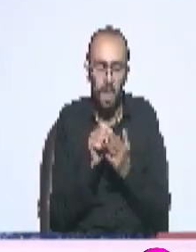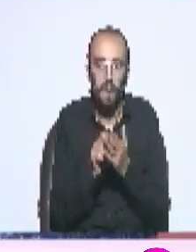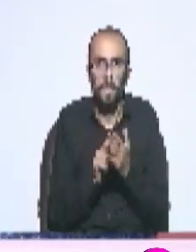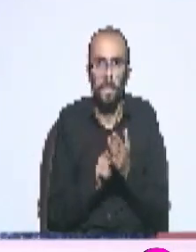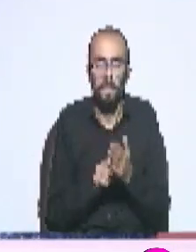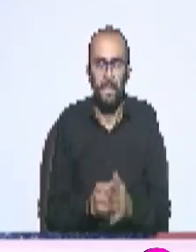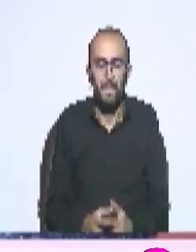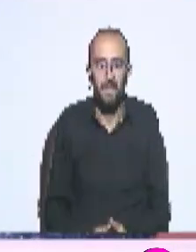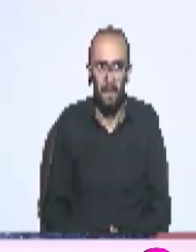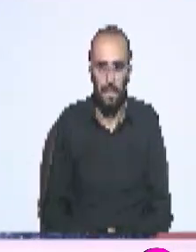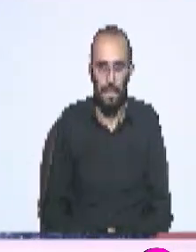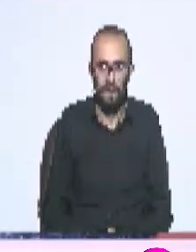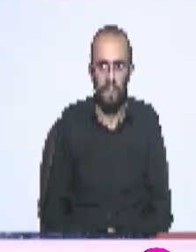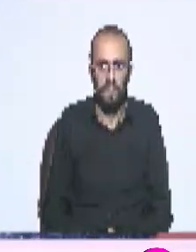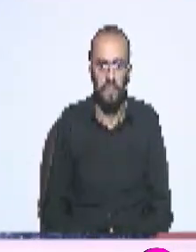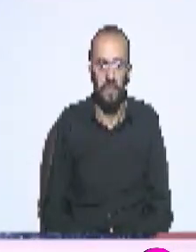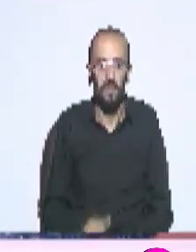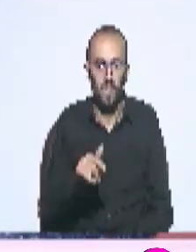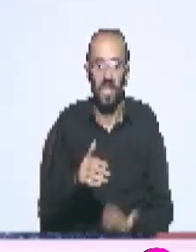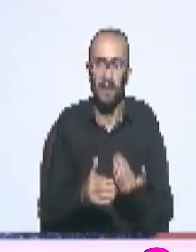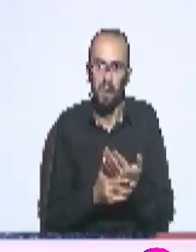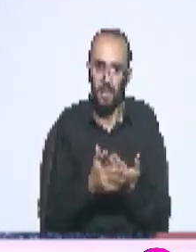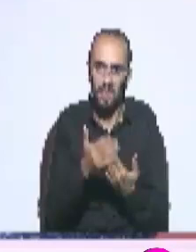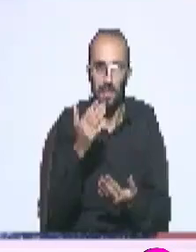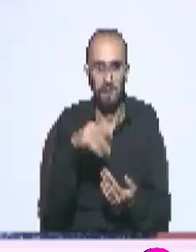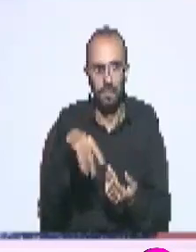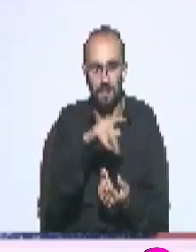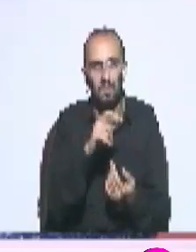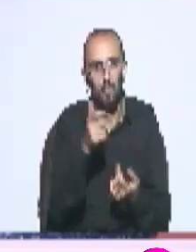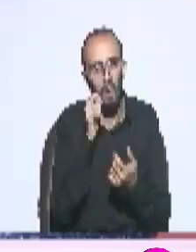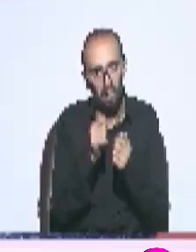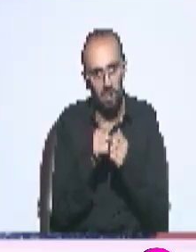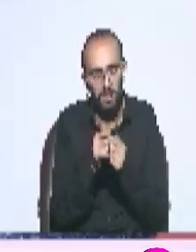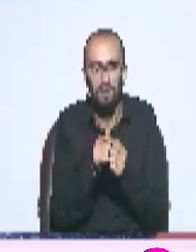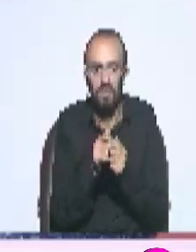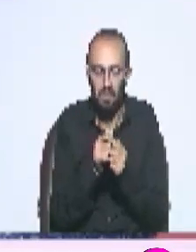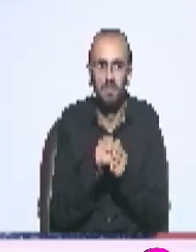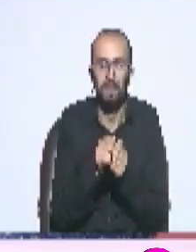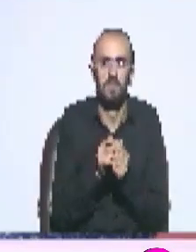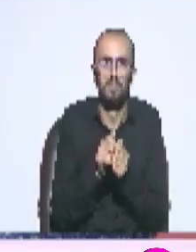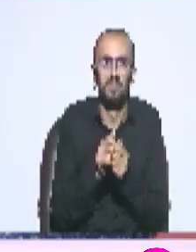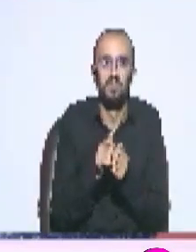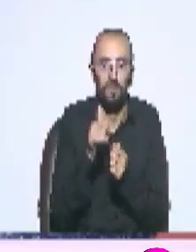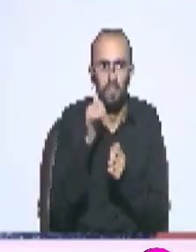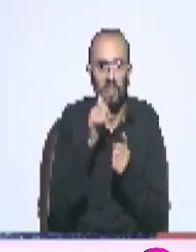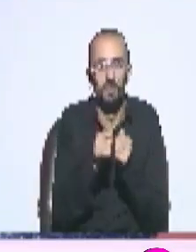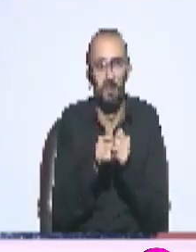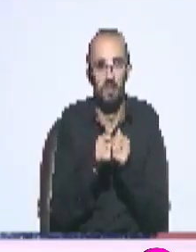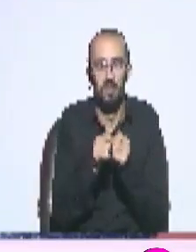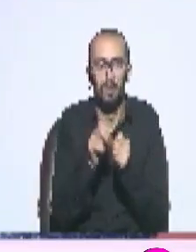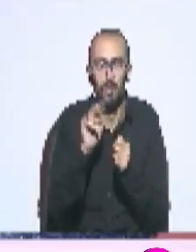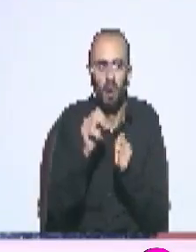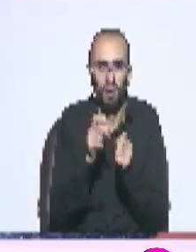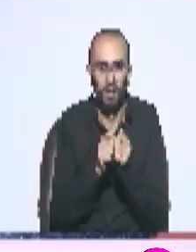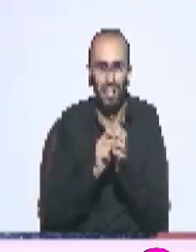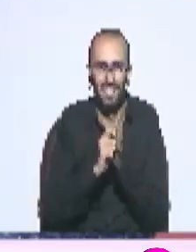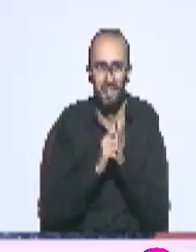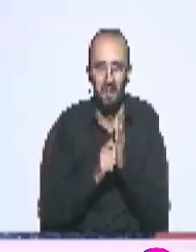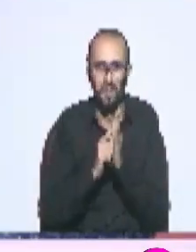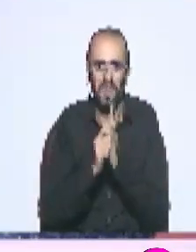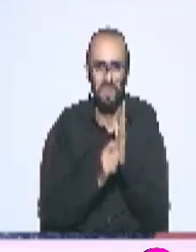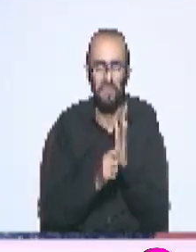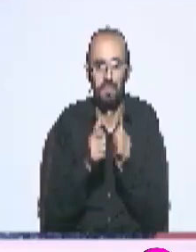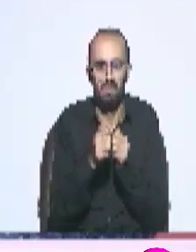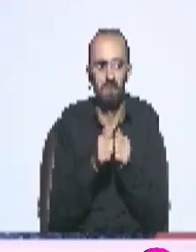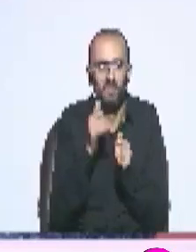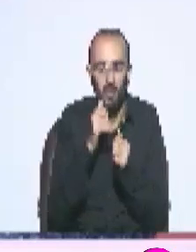ا او بالنسبه للجيل الحديث دلوقتي ال بيجي دايما يسال اسئله النوتس لو انا عندي نوت بكتب فيها الحاجه وهي